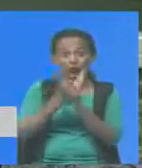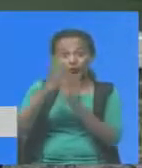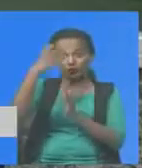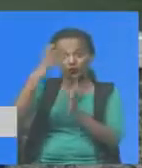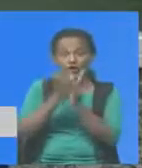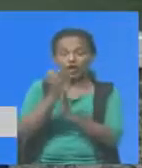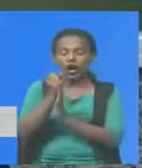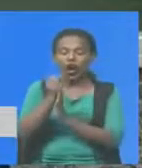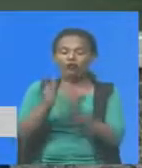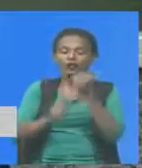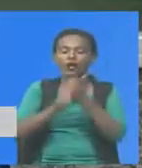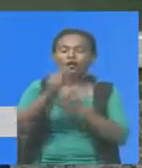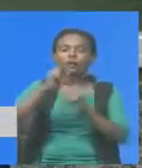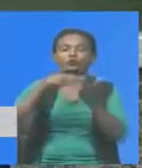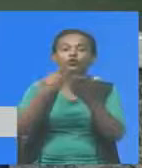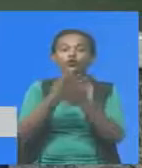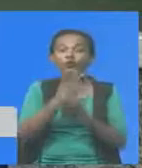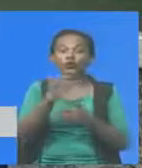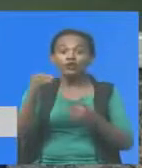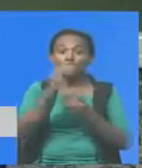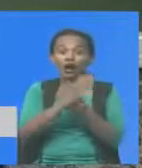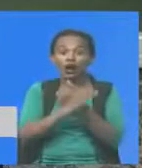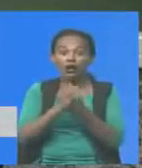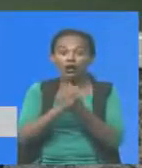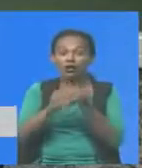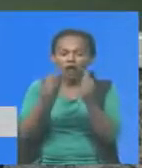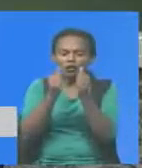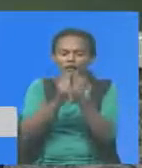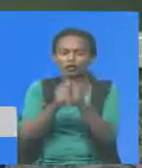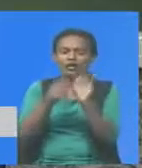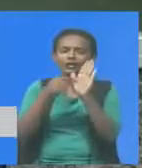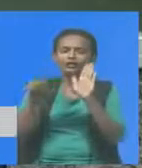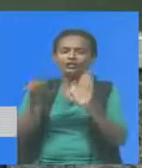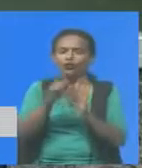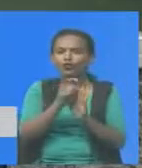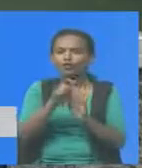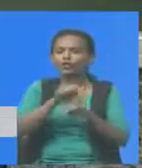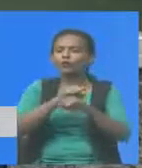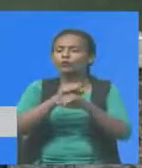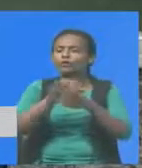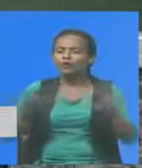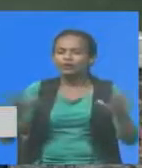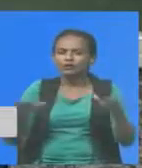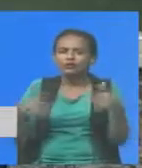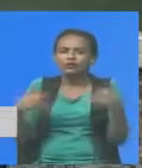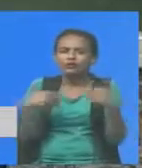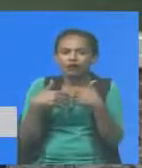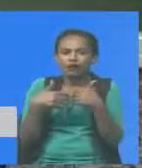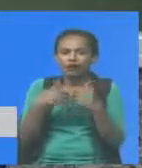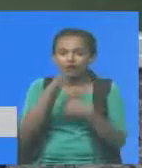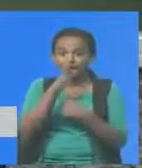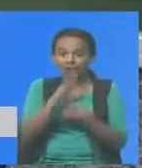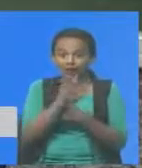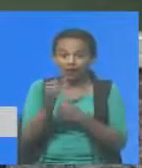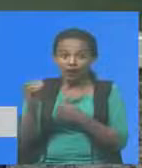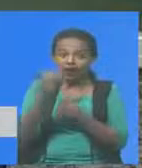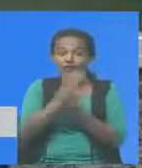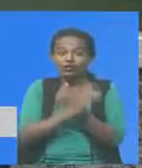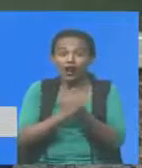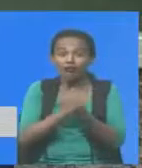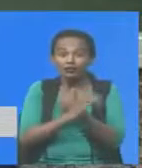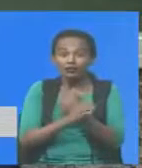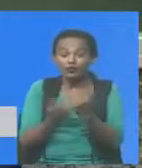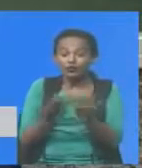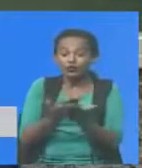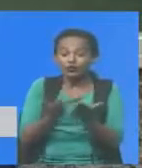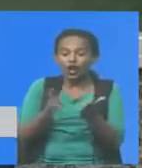የወደቁበትና በሀገር አንድነት ላይ ግልጽ የሆነ የመበታተን ስጋት የፈጠረና የሀገርን ህልውና አደጋ ላይ